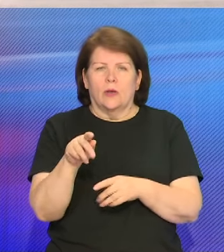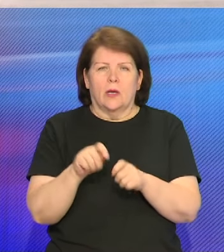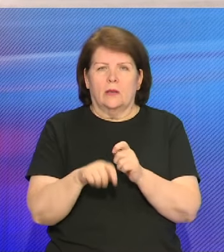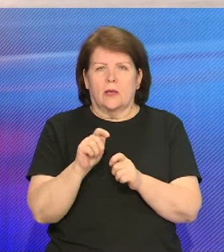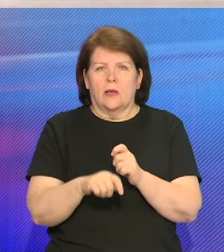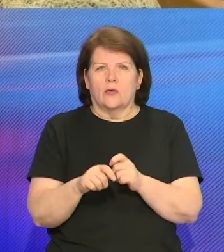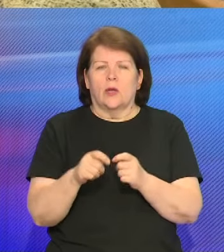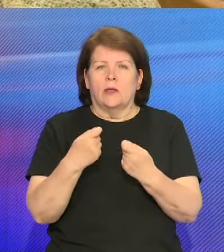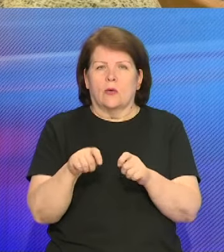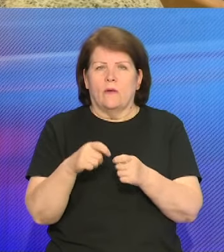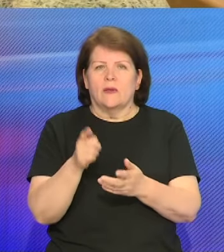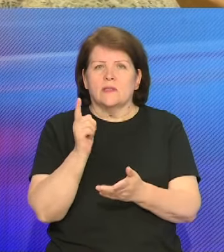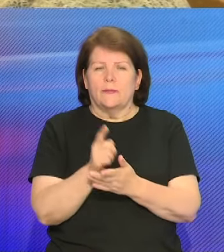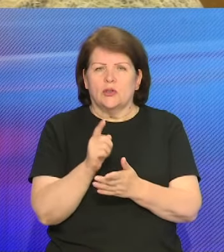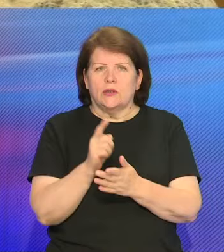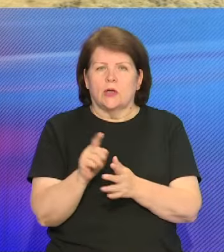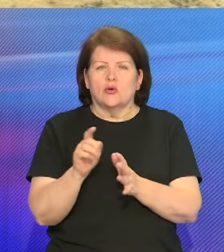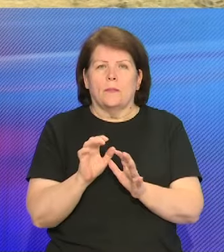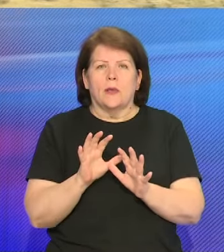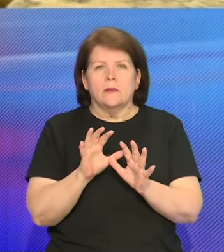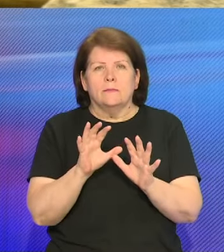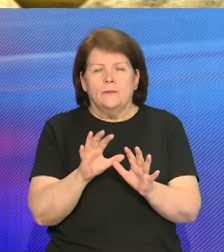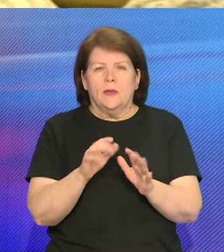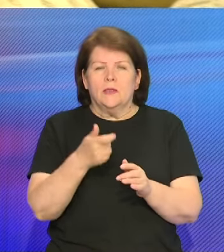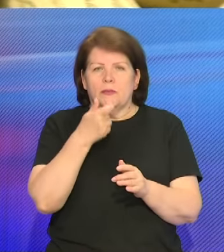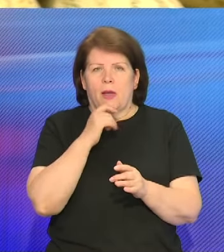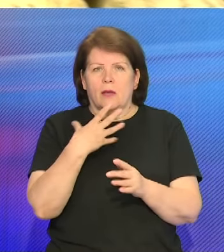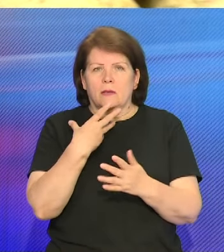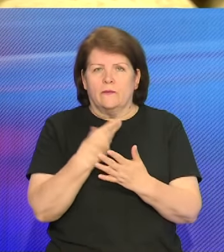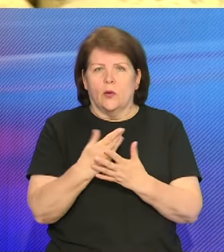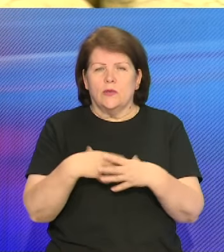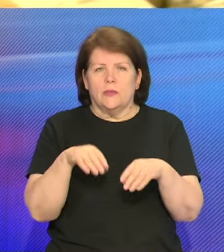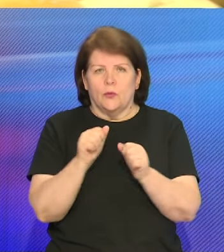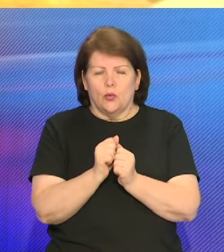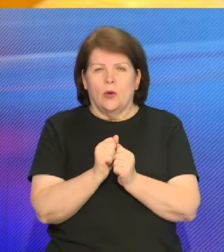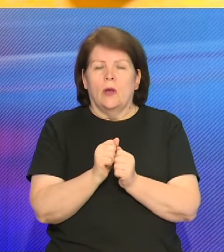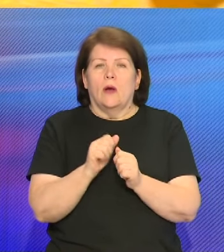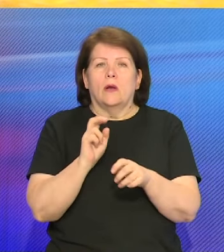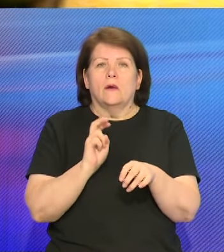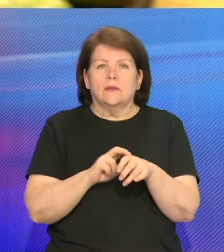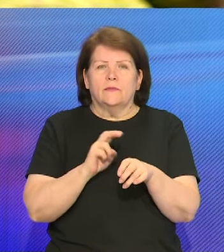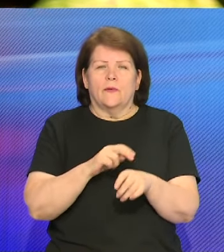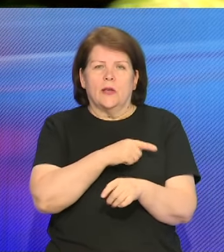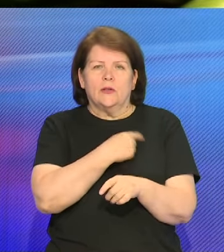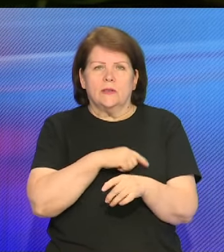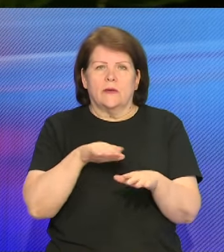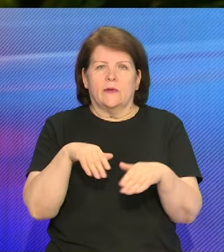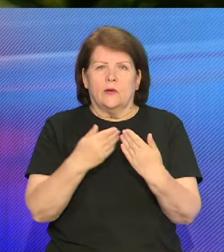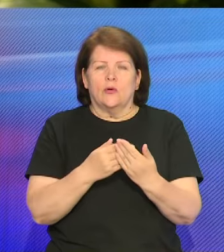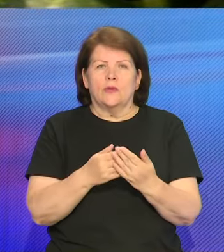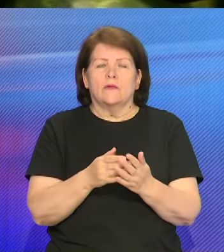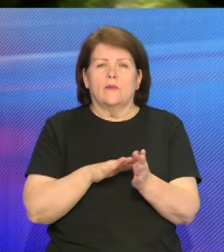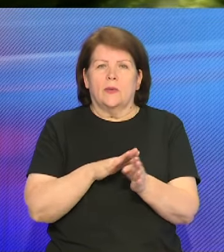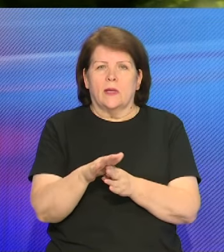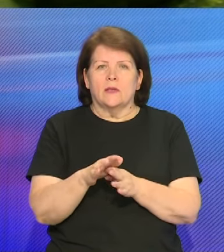торговля запрещена. Каб застерагчы сябе і сваю сям'ю пры пакупцы дыні кавуноў, санітарныя ўрачы раяць прытрымлівацца некалькіх простых